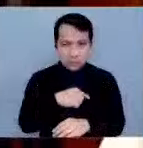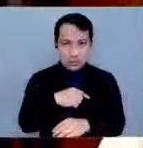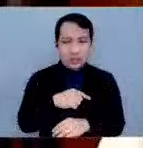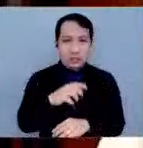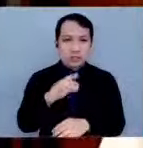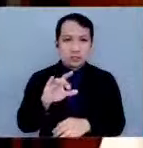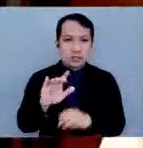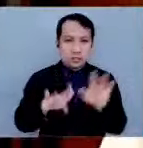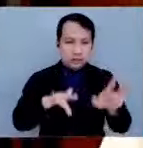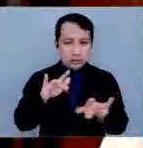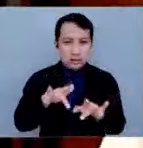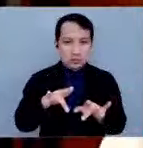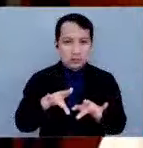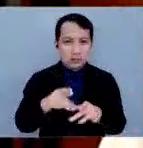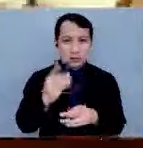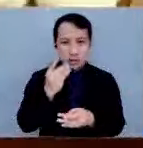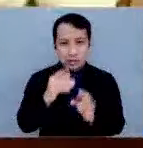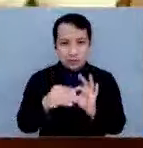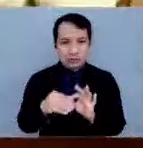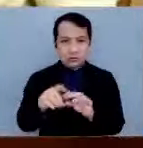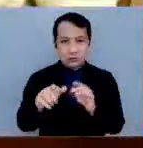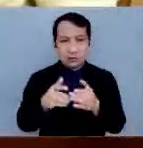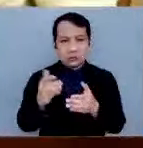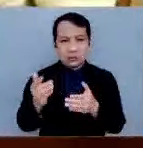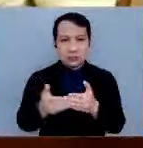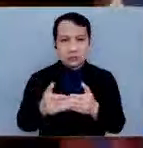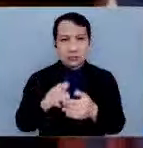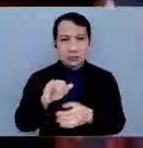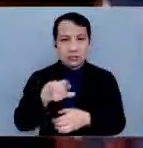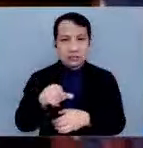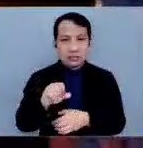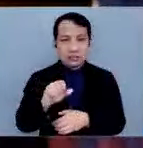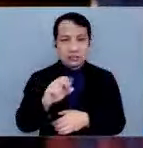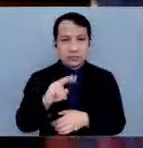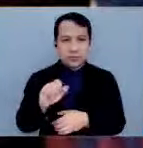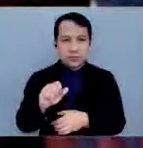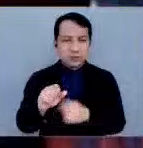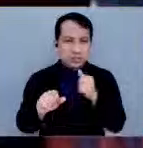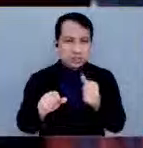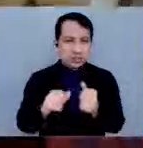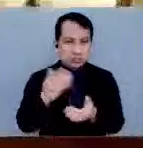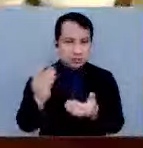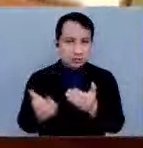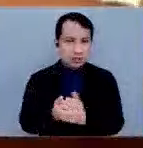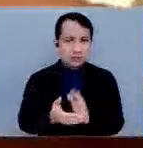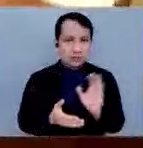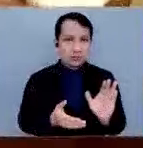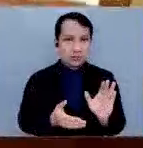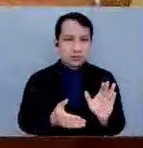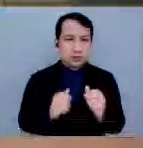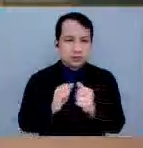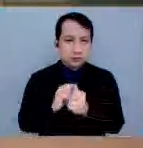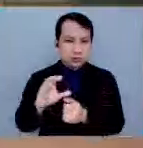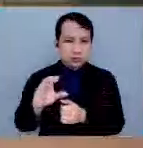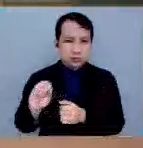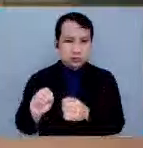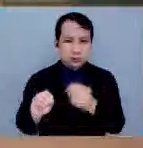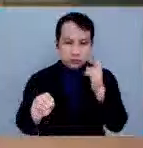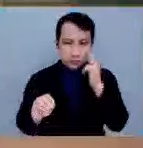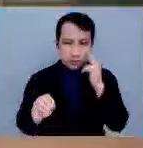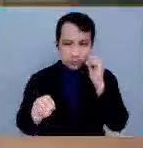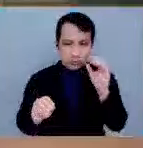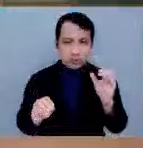harassment, defamation at unjust vexation. Kasama rin sa demanda ang co-hosts niyang si Romel Chica